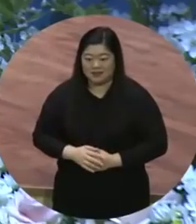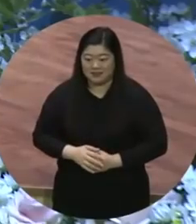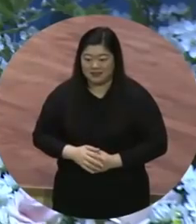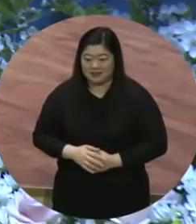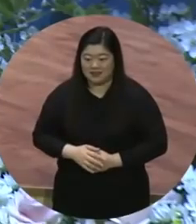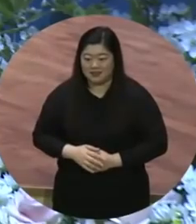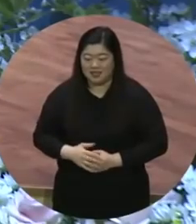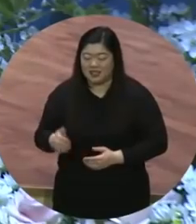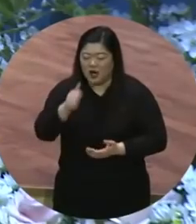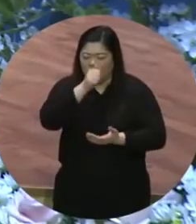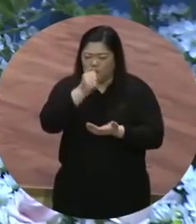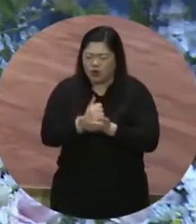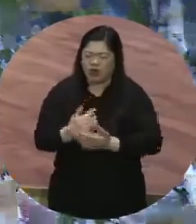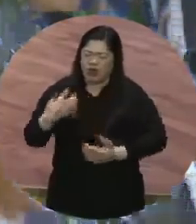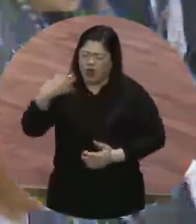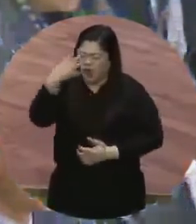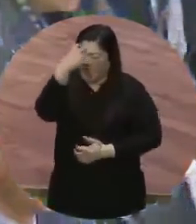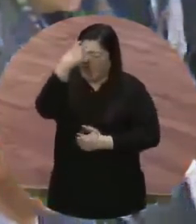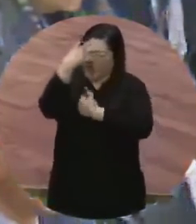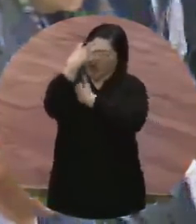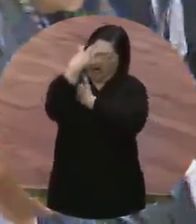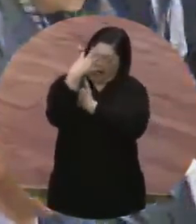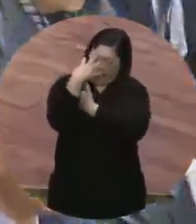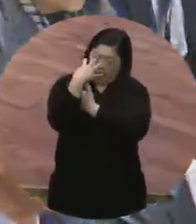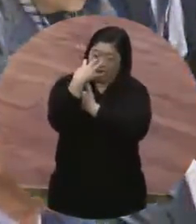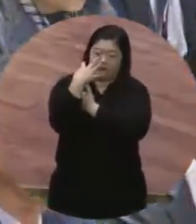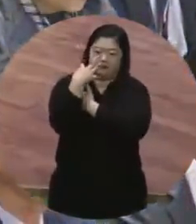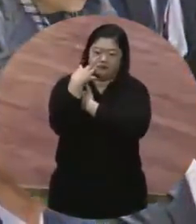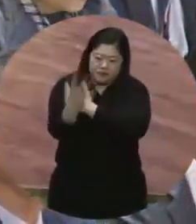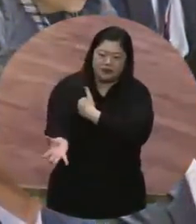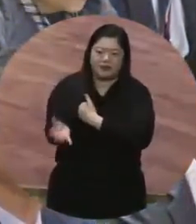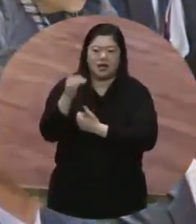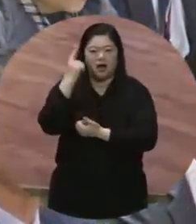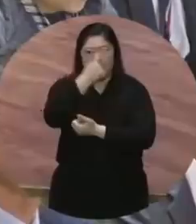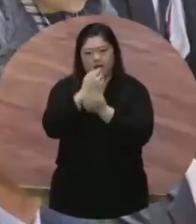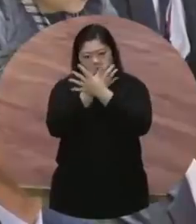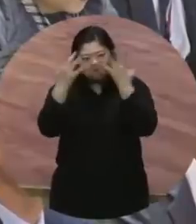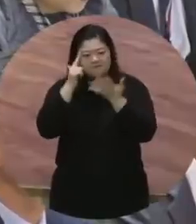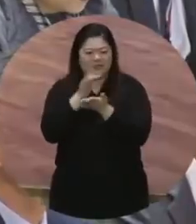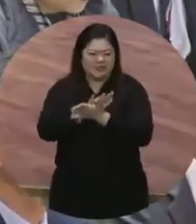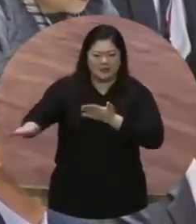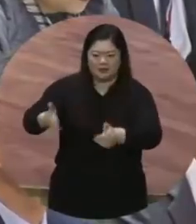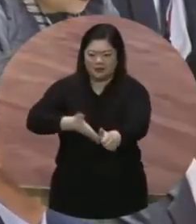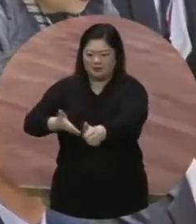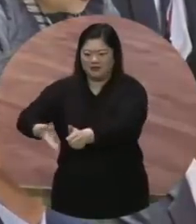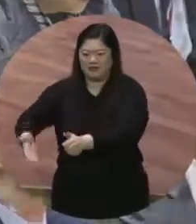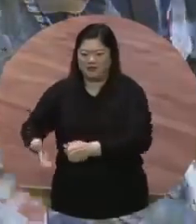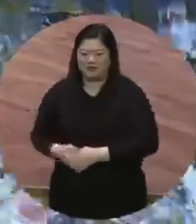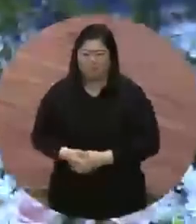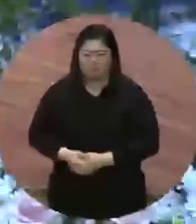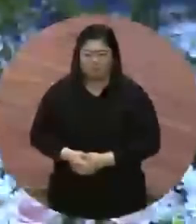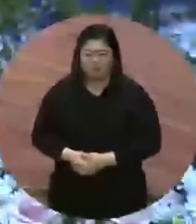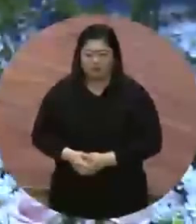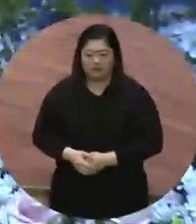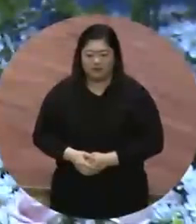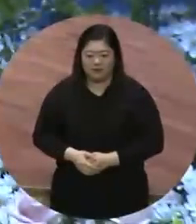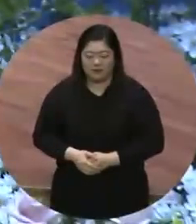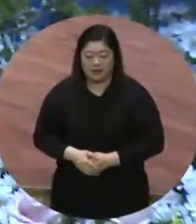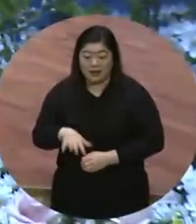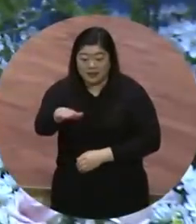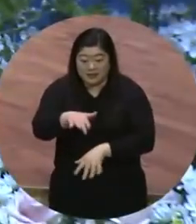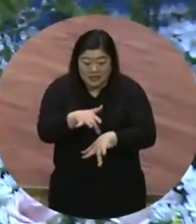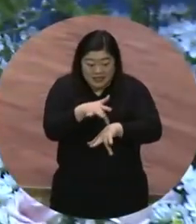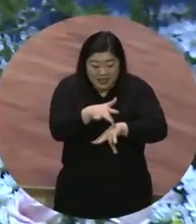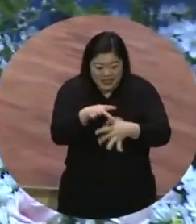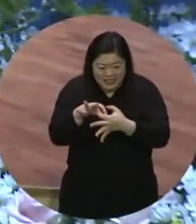그래서 죄에서 해방되시기 바랍니다. 여러분이 누군가를 사단이 자꾸 속인단 말이에요. 사단이 자꾸 그렇게